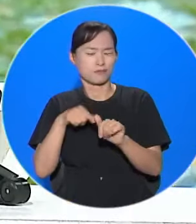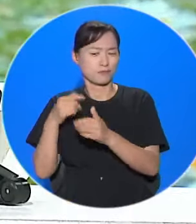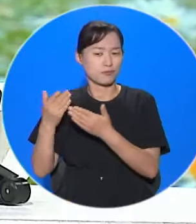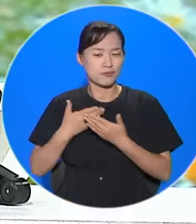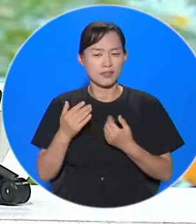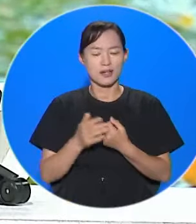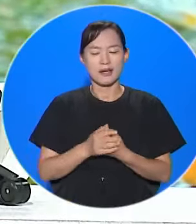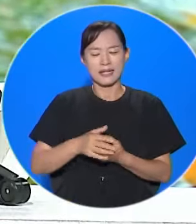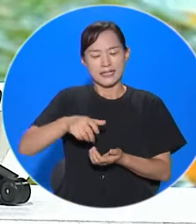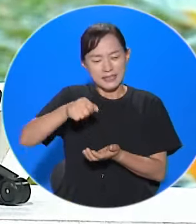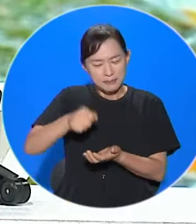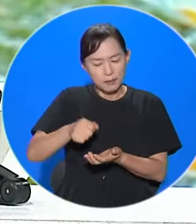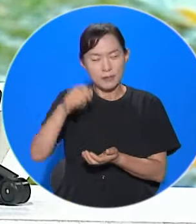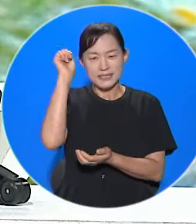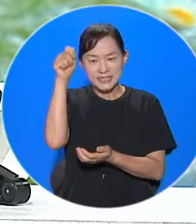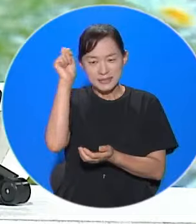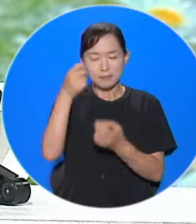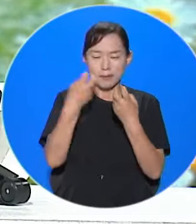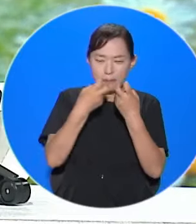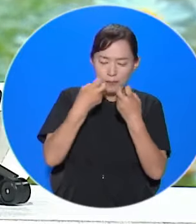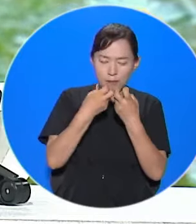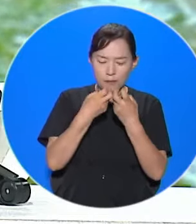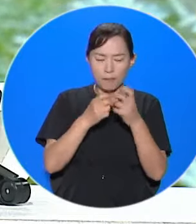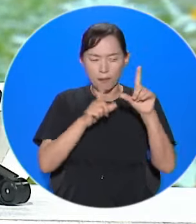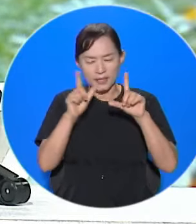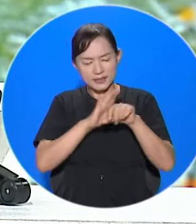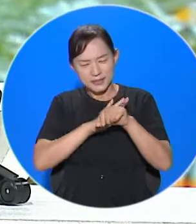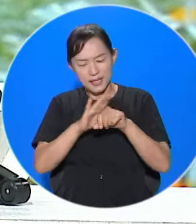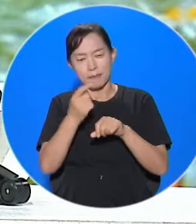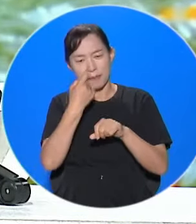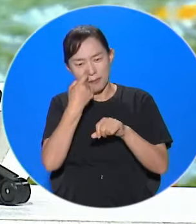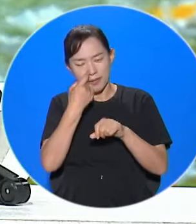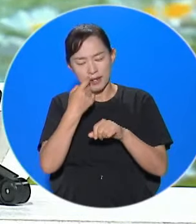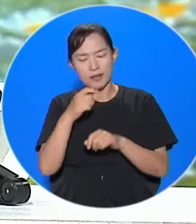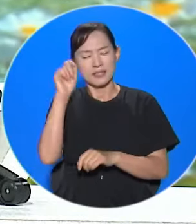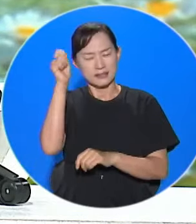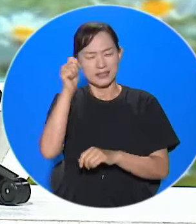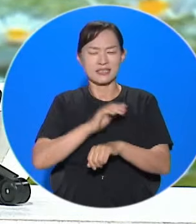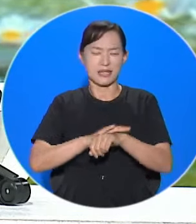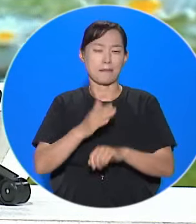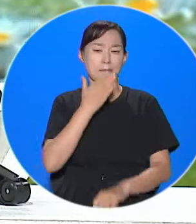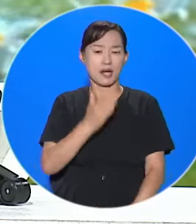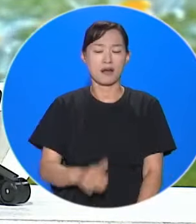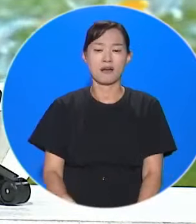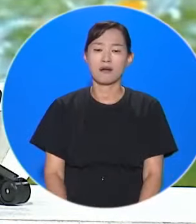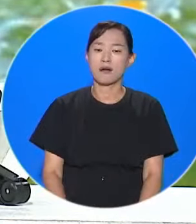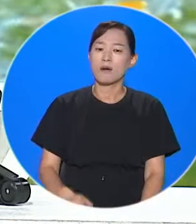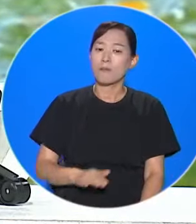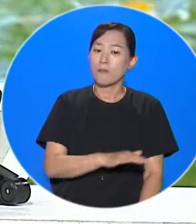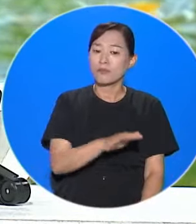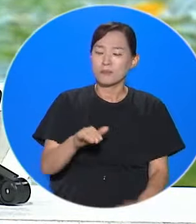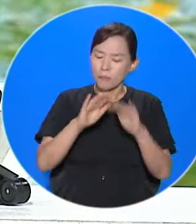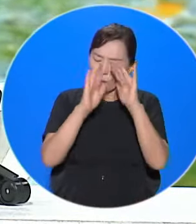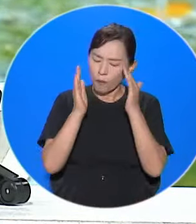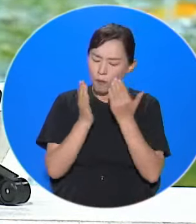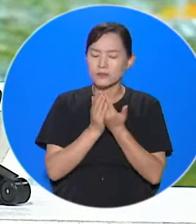배드민턴 잡는 방법, 치는 방법, 폼을 잘 잡아야 공을 잘 칠 수가 있습니다. 우리 모든